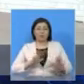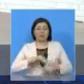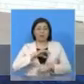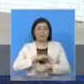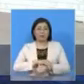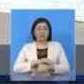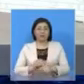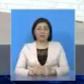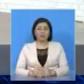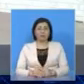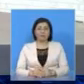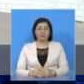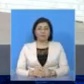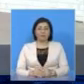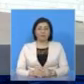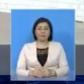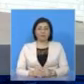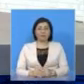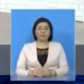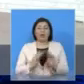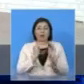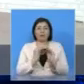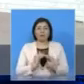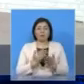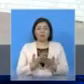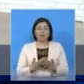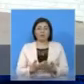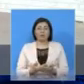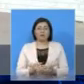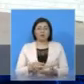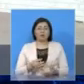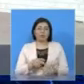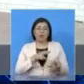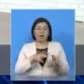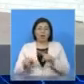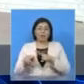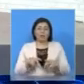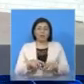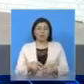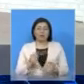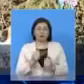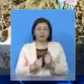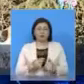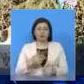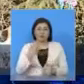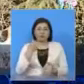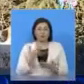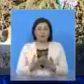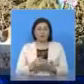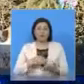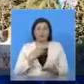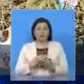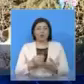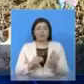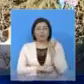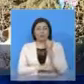фактілер енді азаюда. Қазір себебі қадағалауда, күнде ескертілуде. Жауапты маман